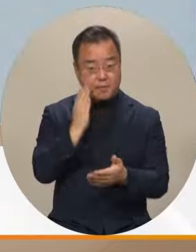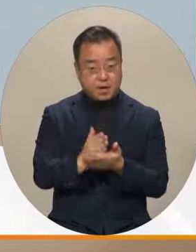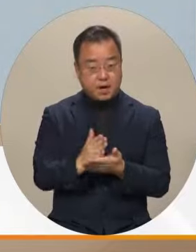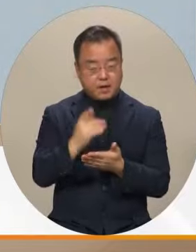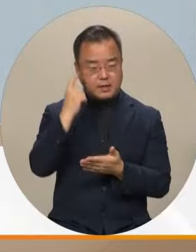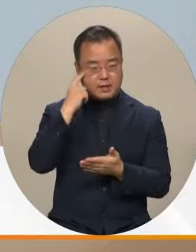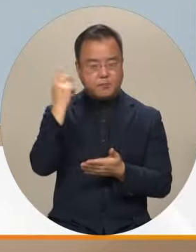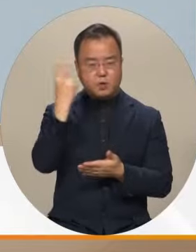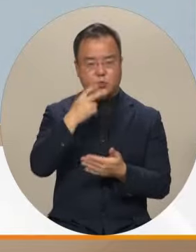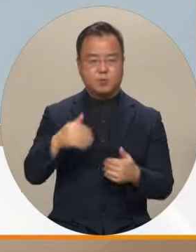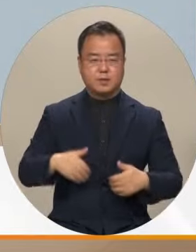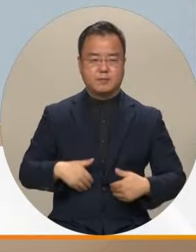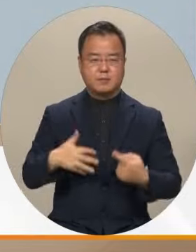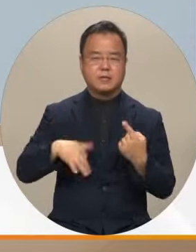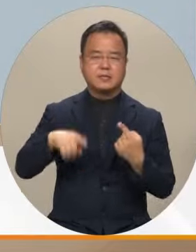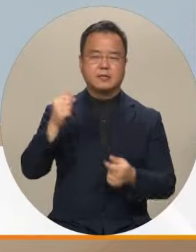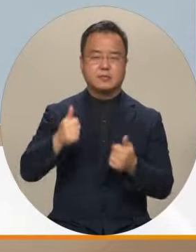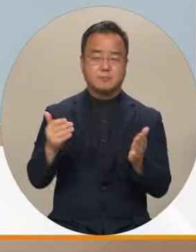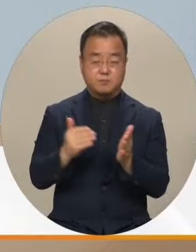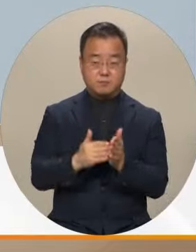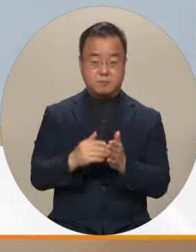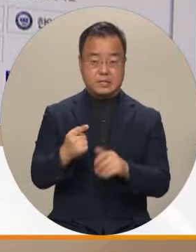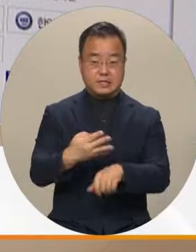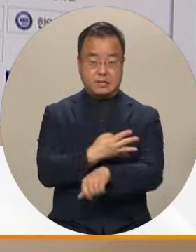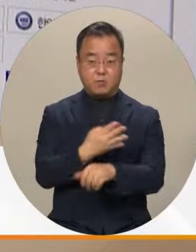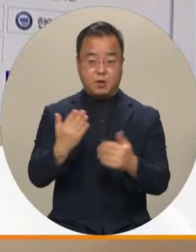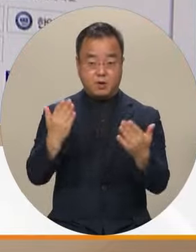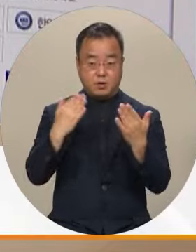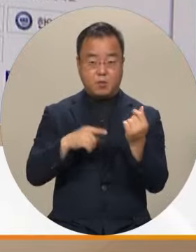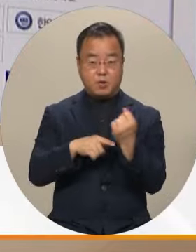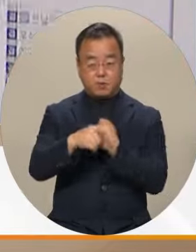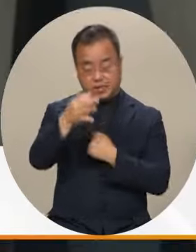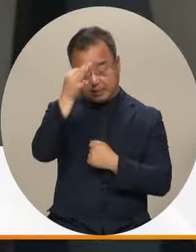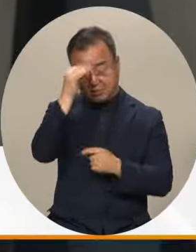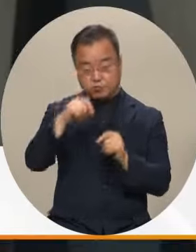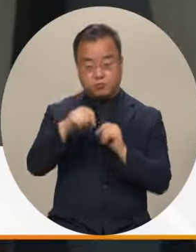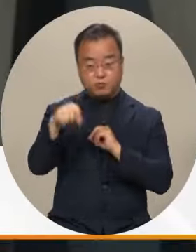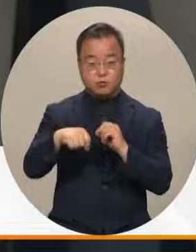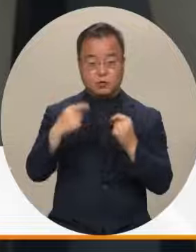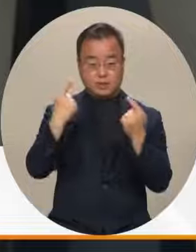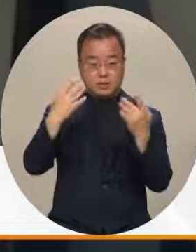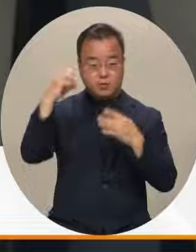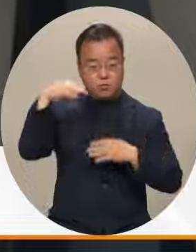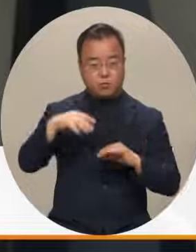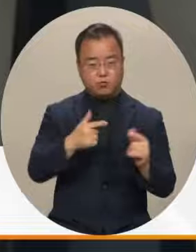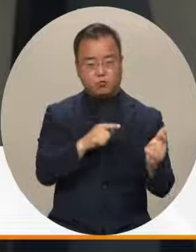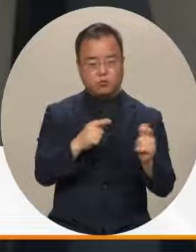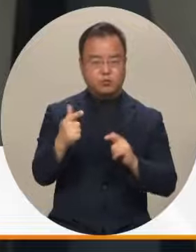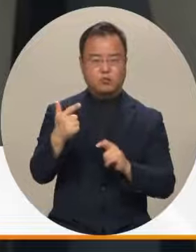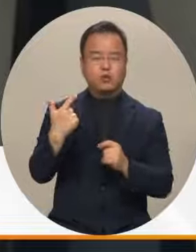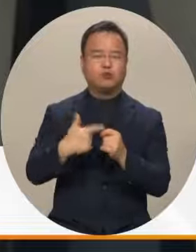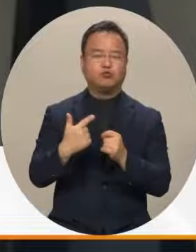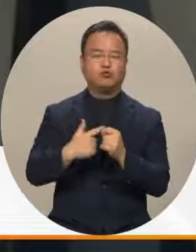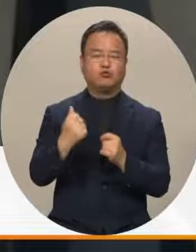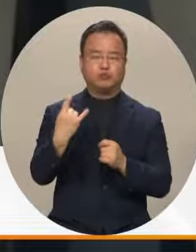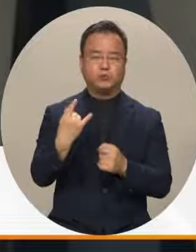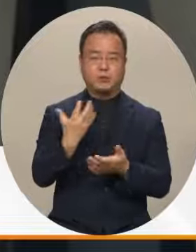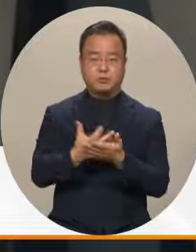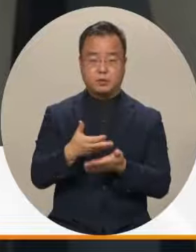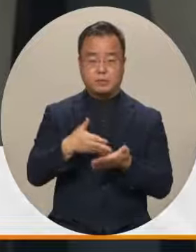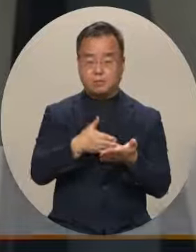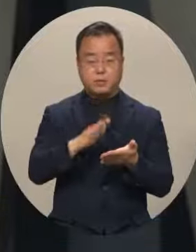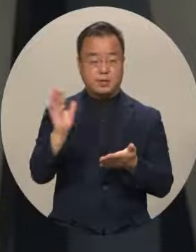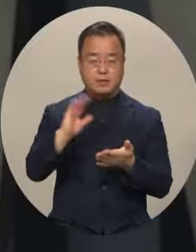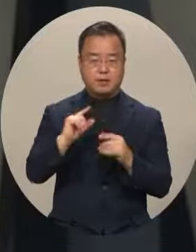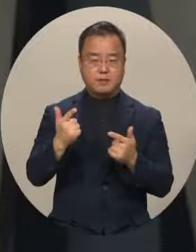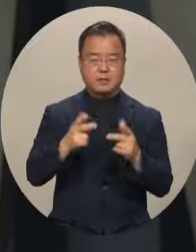이제 1차 시험이 진행된 뭐 사건 학교나 뭐 과기 계열 대학 뭐 산업대 전문대 등은 원서 육회에 포함되지 않습니다 다만